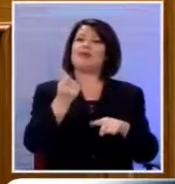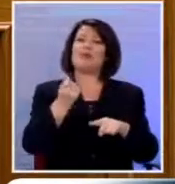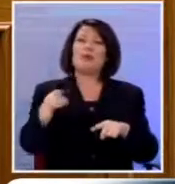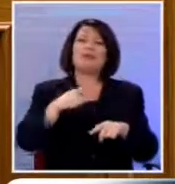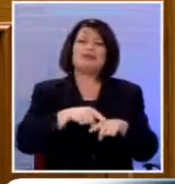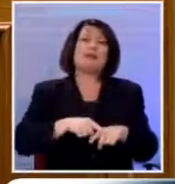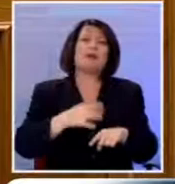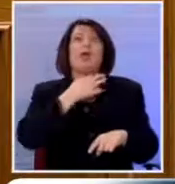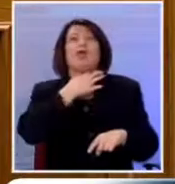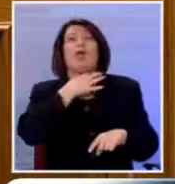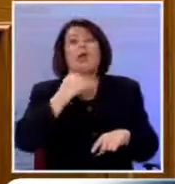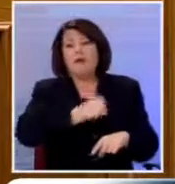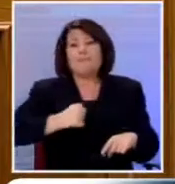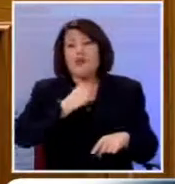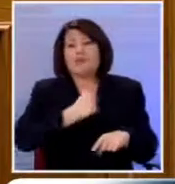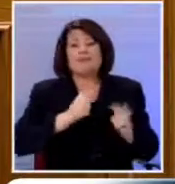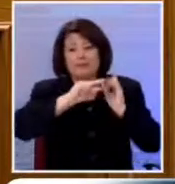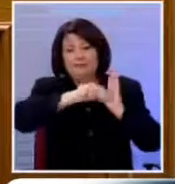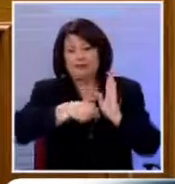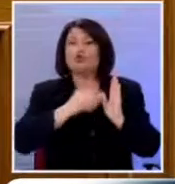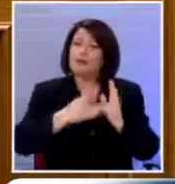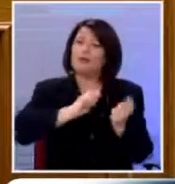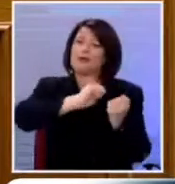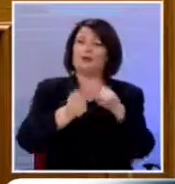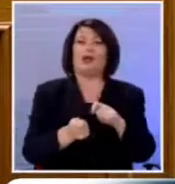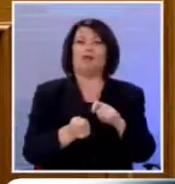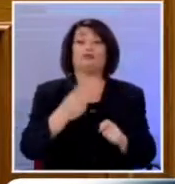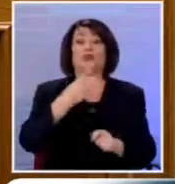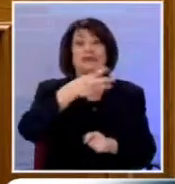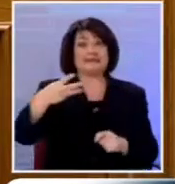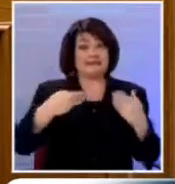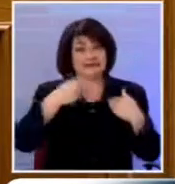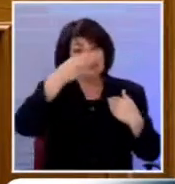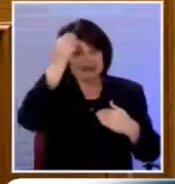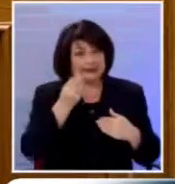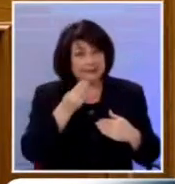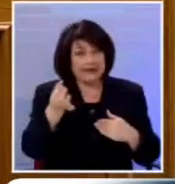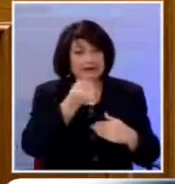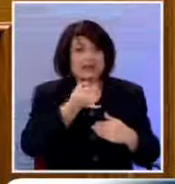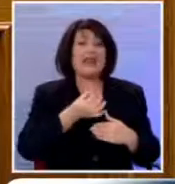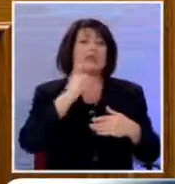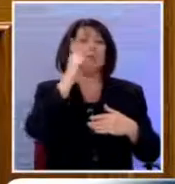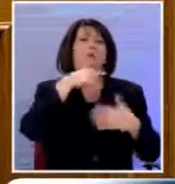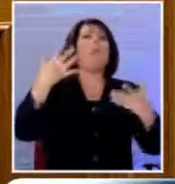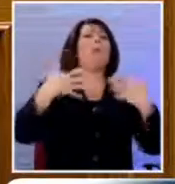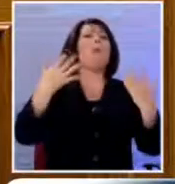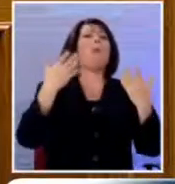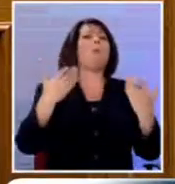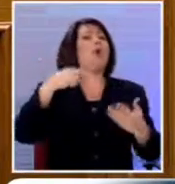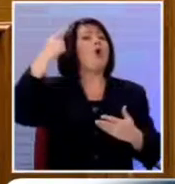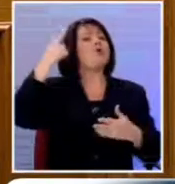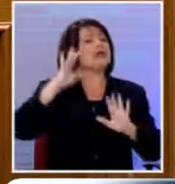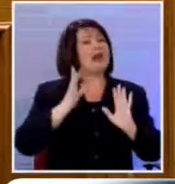και η απελπισία που έφεραν οι μνημονιακές κυβερνήσεις. Ο ΣΥΡΙΖΑ και ο πρόεδρος του δεν εξαγγέλουν ουτοπίες και άπιαστα